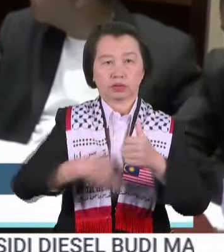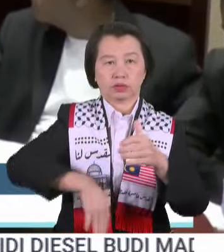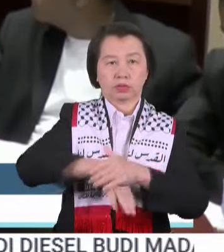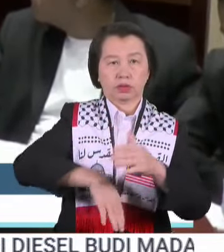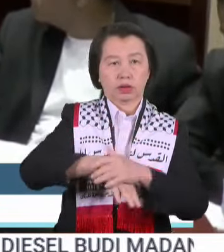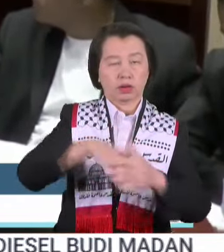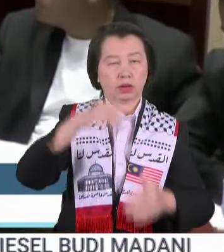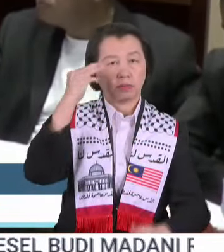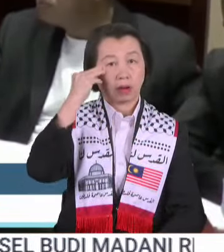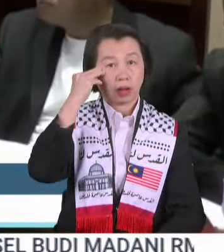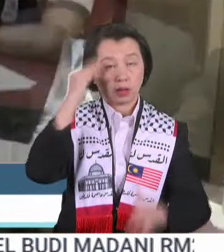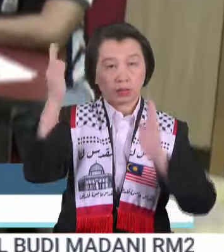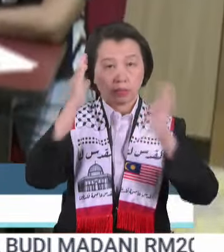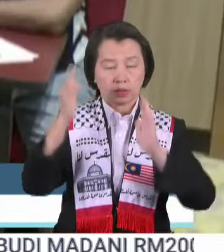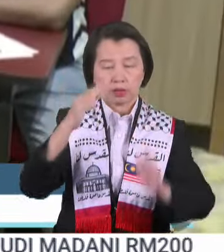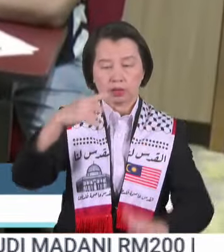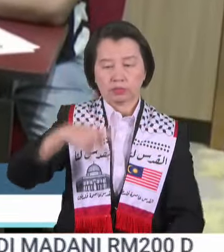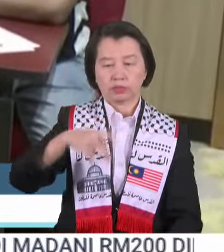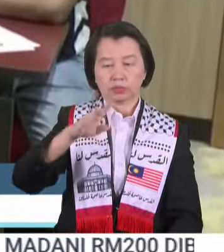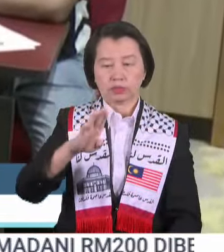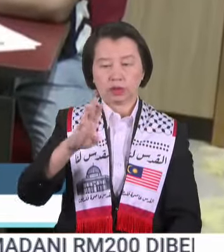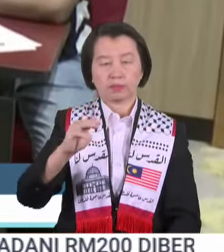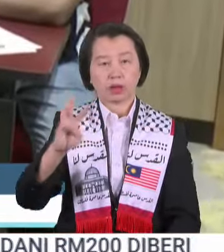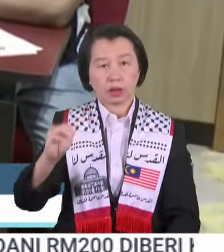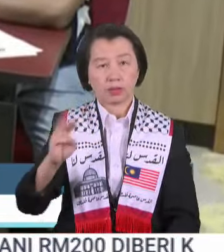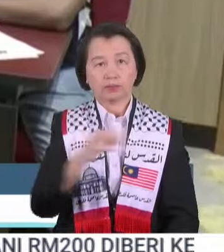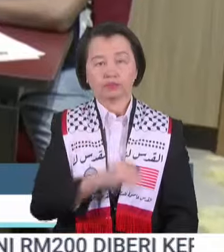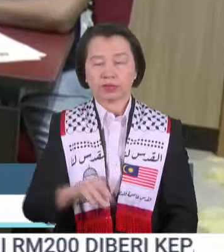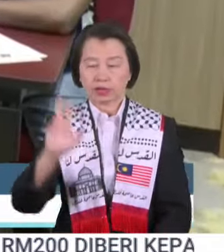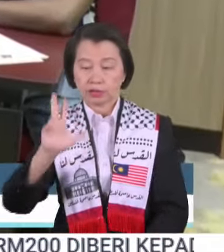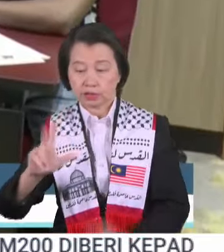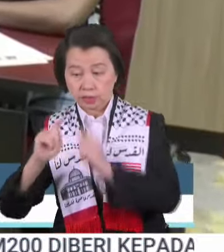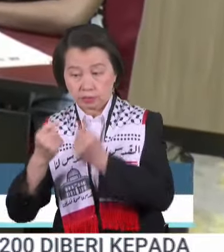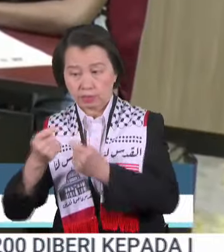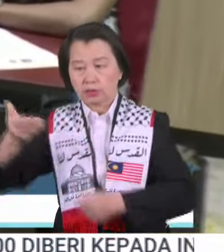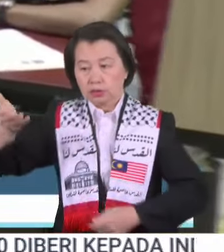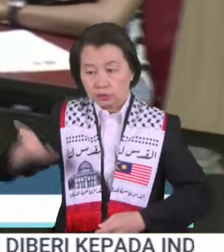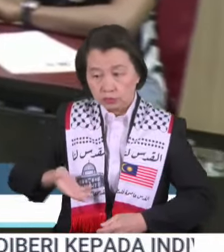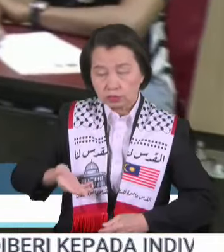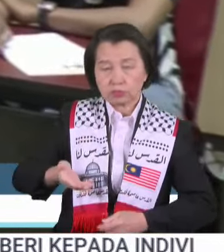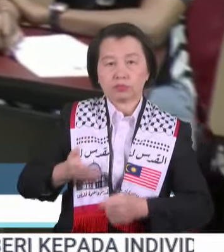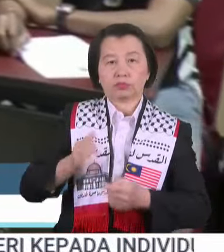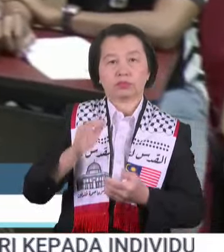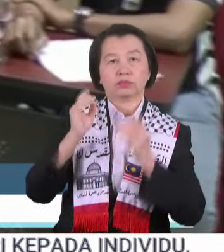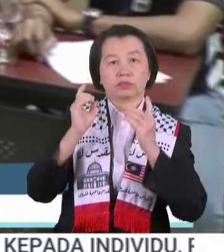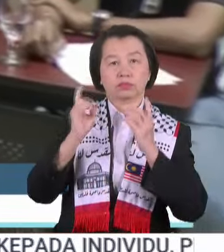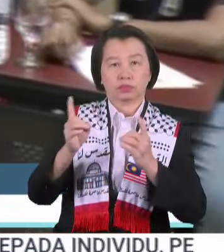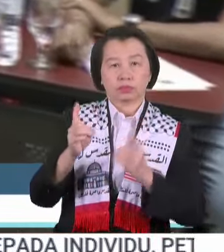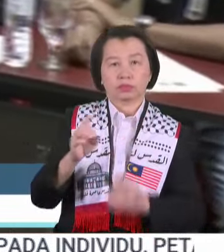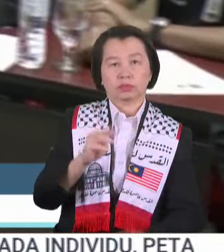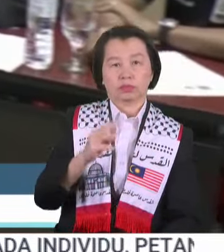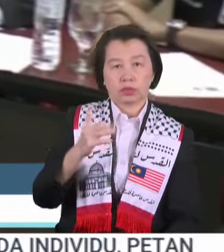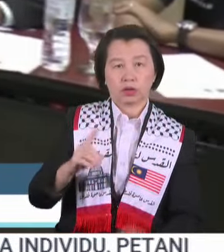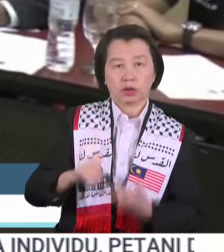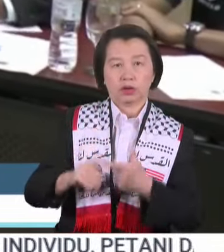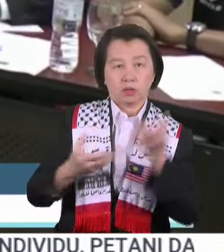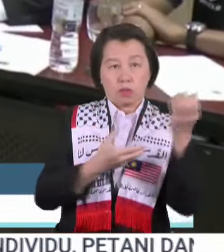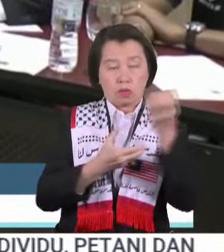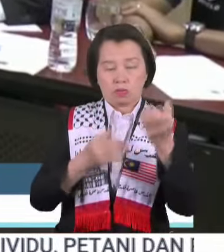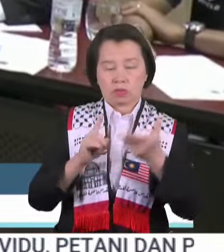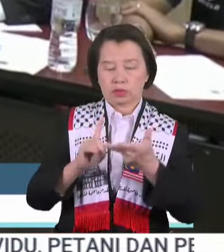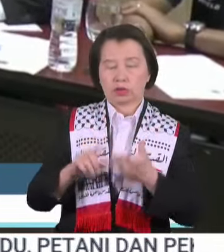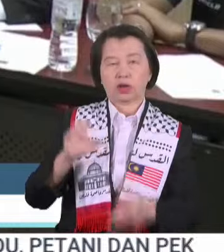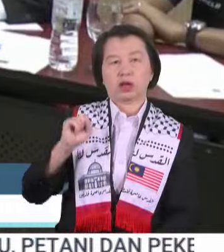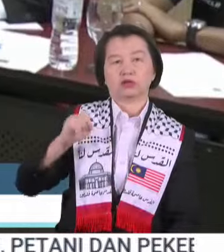Sepak Melayu Malaysia, PBMM. Ini termasuk 3 pasukan jemputan, Akademi Bola Sepak Negara Mohtar Dahari, Bomber dan